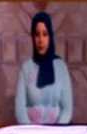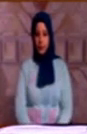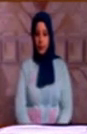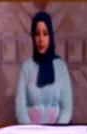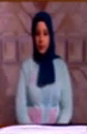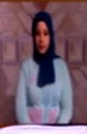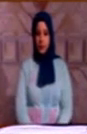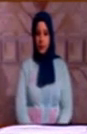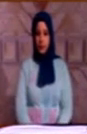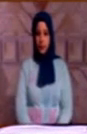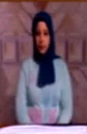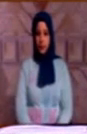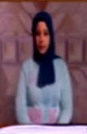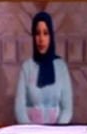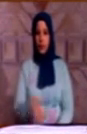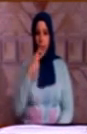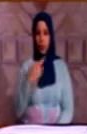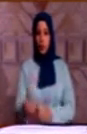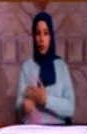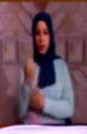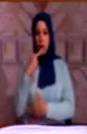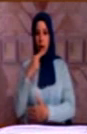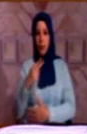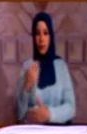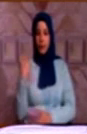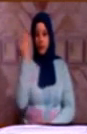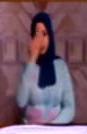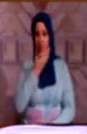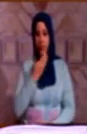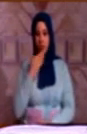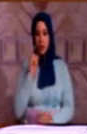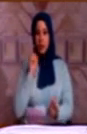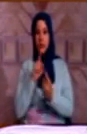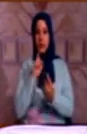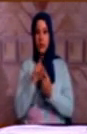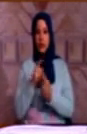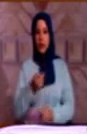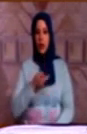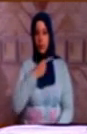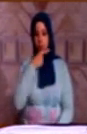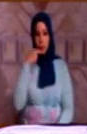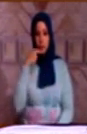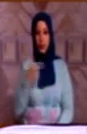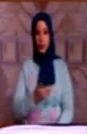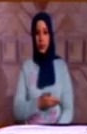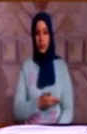يعني قول وجهه النظر الافريقيه في الصراع الروسي الاوكراني